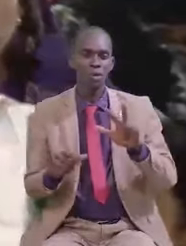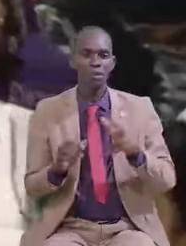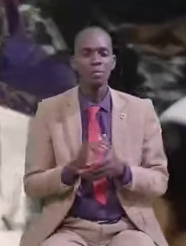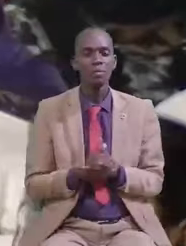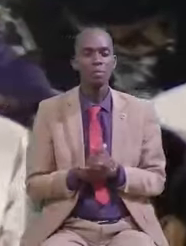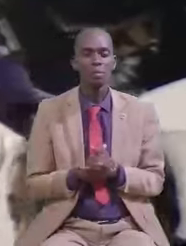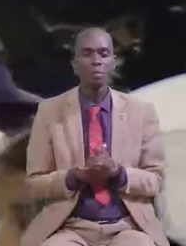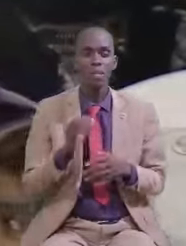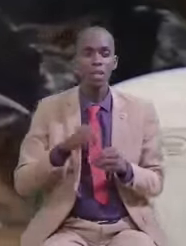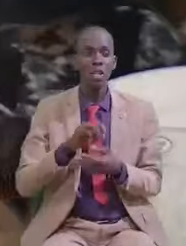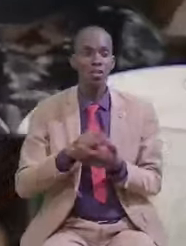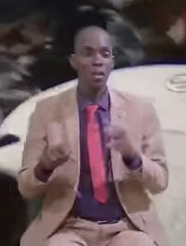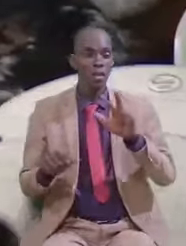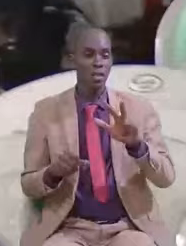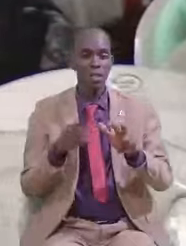dit,